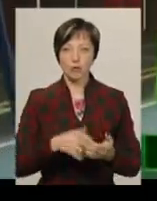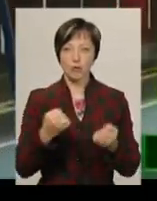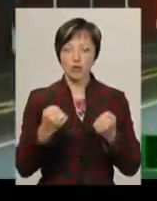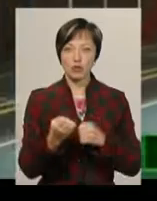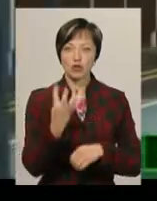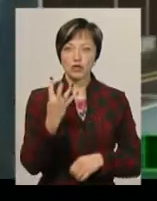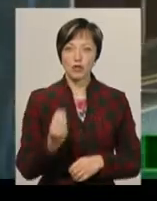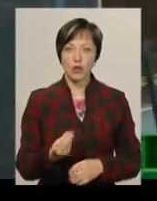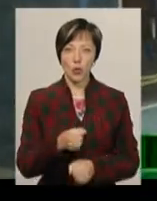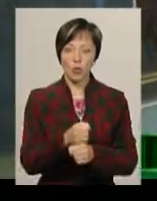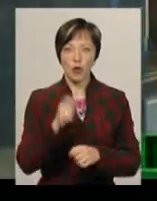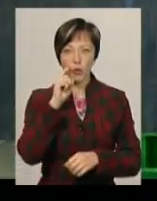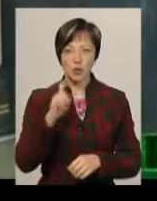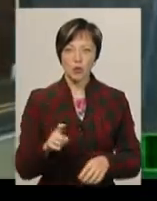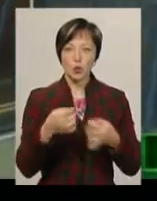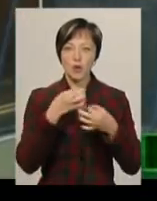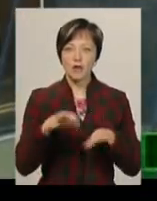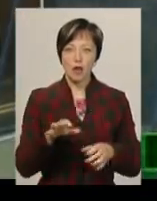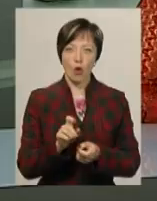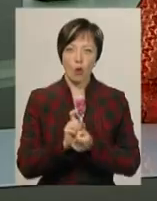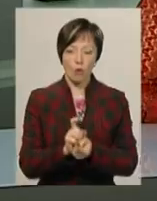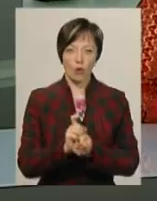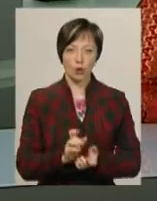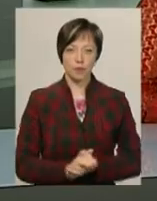боротьбу чотириденного Кубка України з універсального бою.